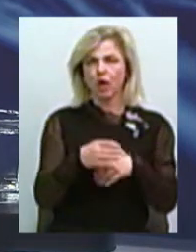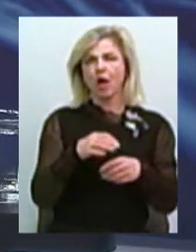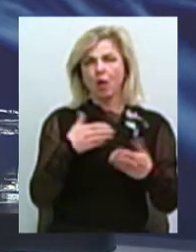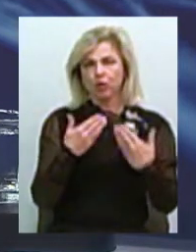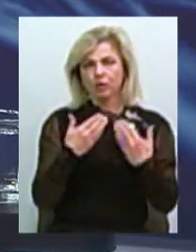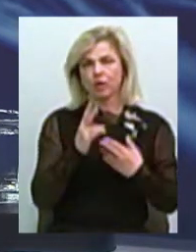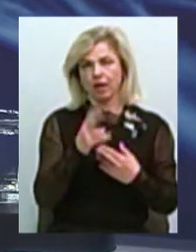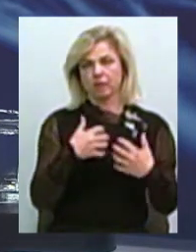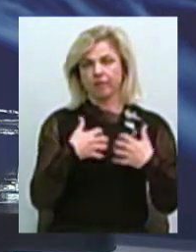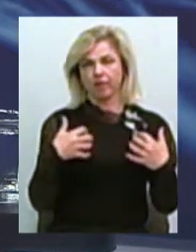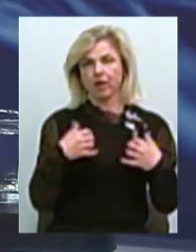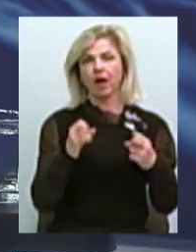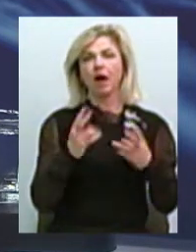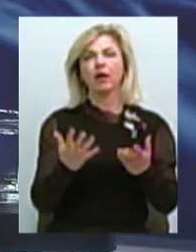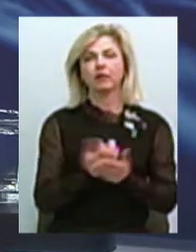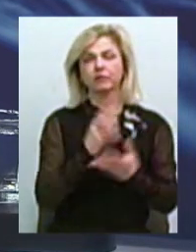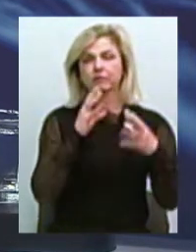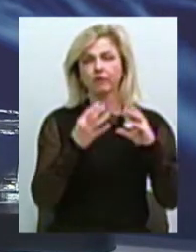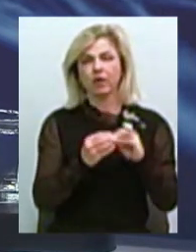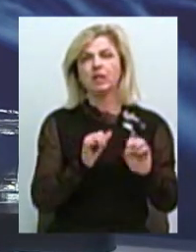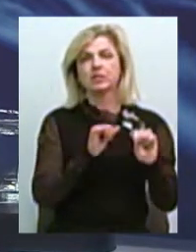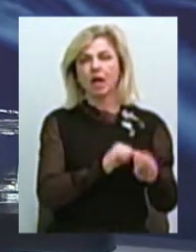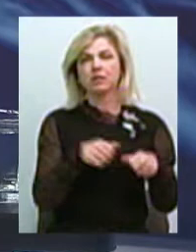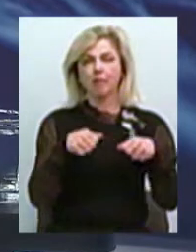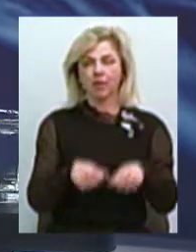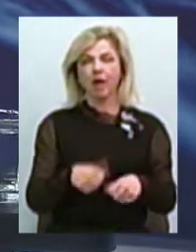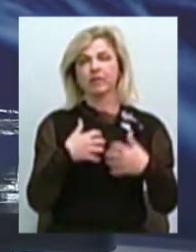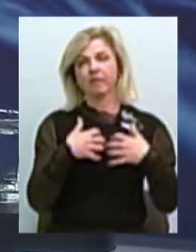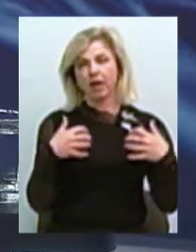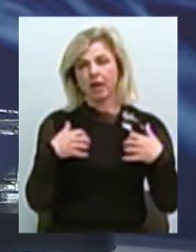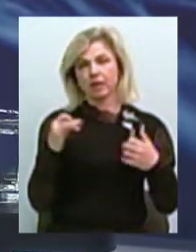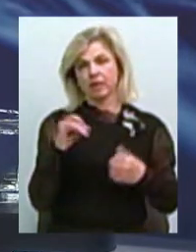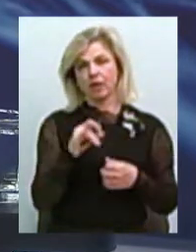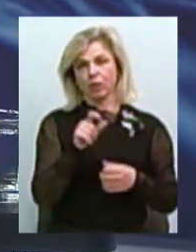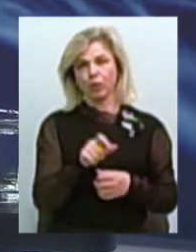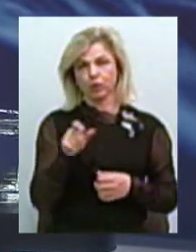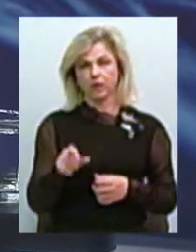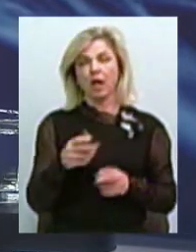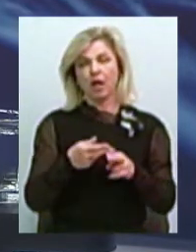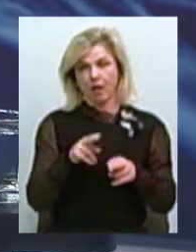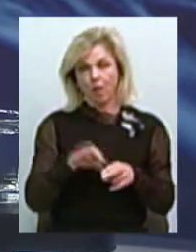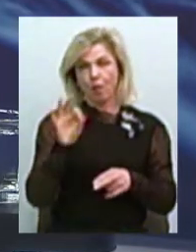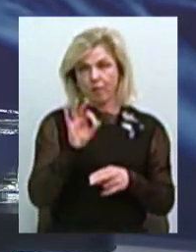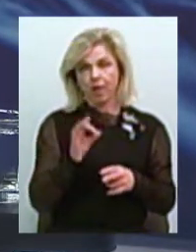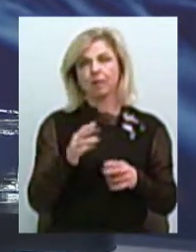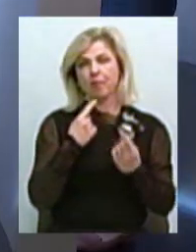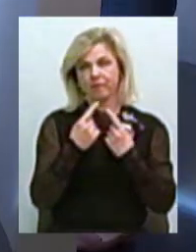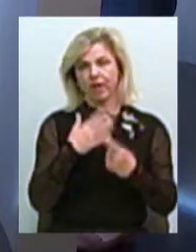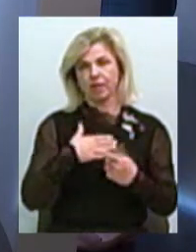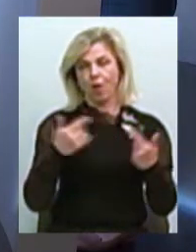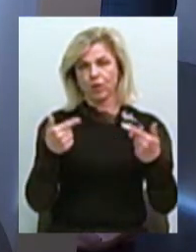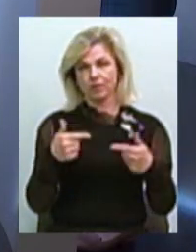досягти рівноваги у захисті прав тварин і людей? Про все це ми поговоримо сьогодні з нашими гостями в